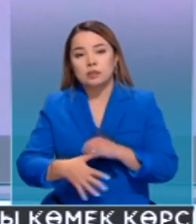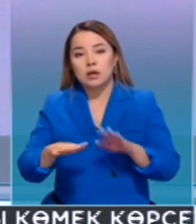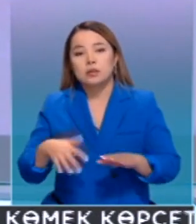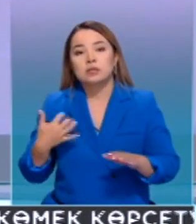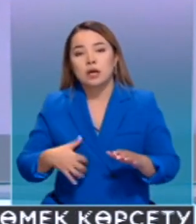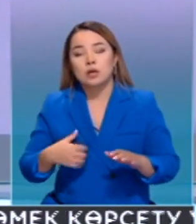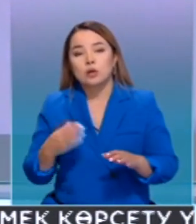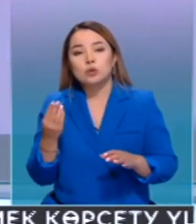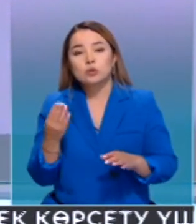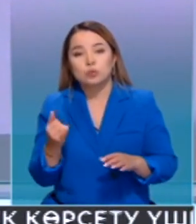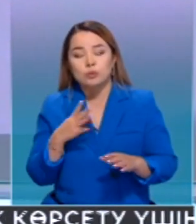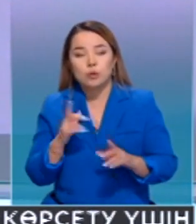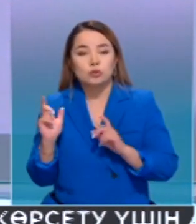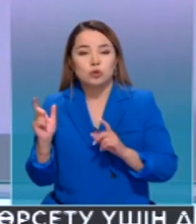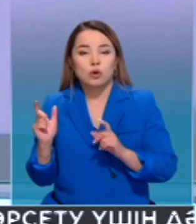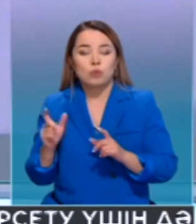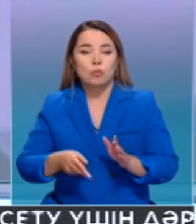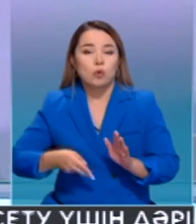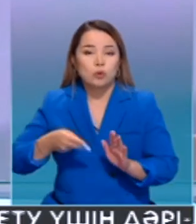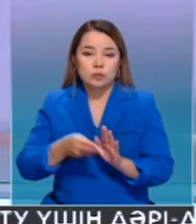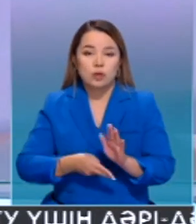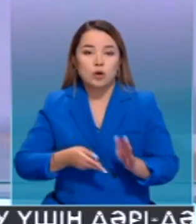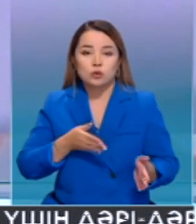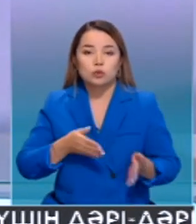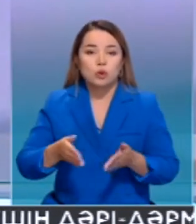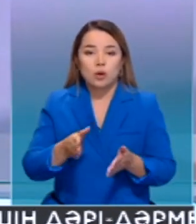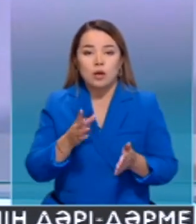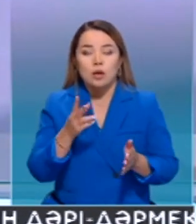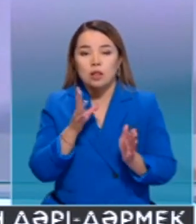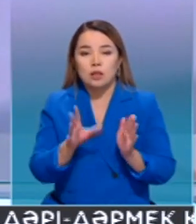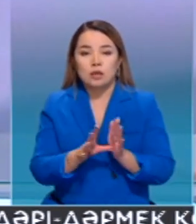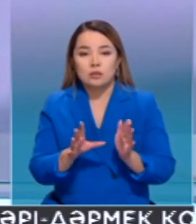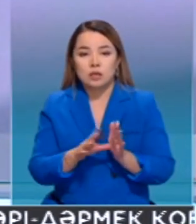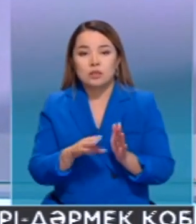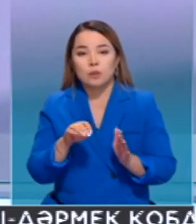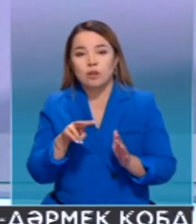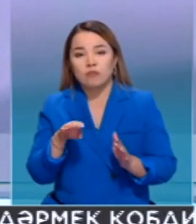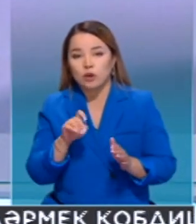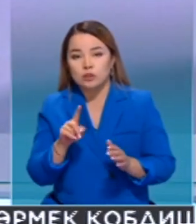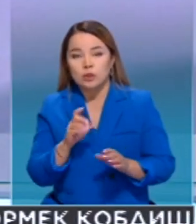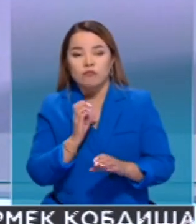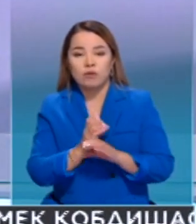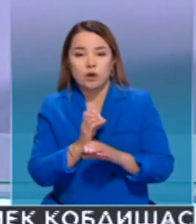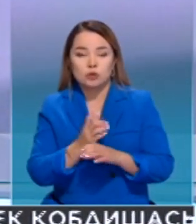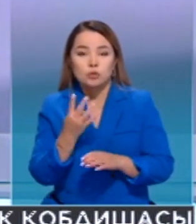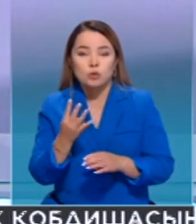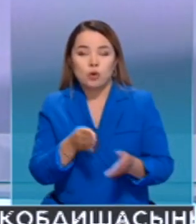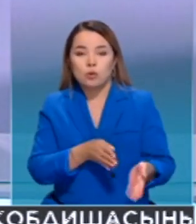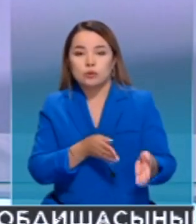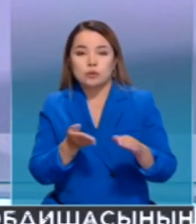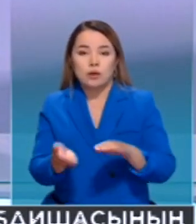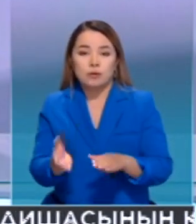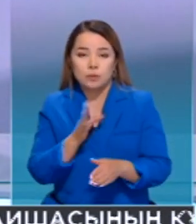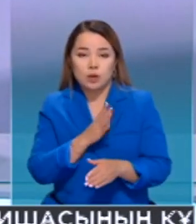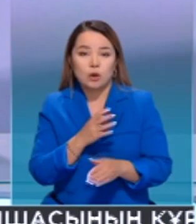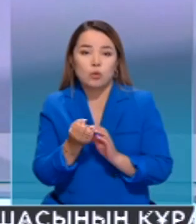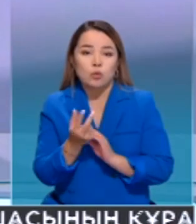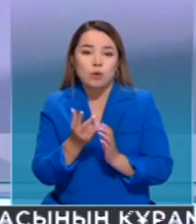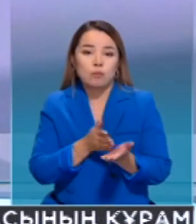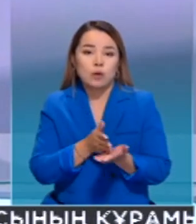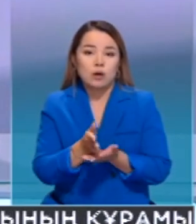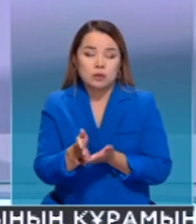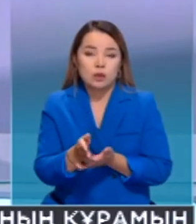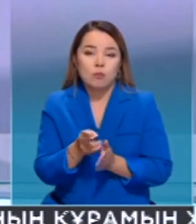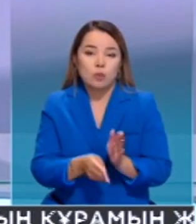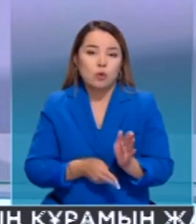Тарас-Шу бағытындағы жүк пойызы жолдан шығып, 2 электровоз бен тепловоз және 4 вагон аударылып қалды. 13 бағытта